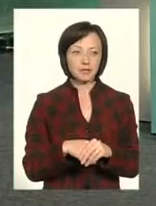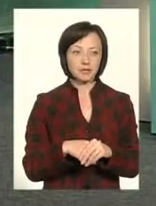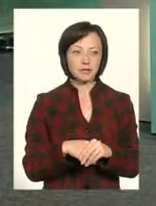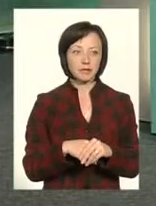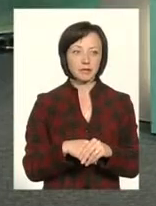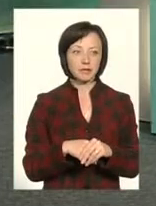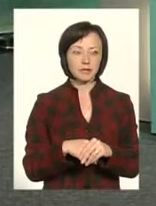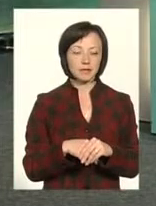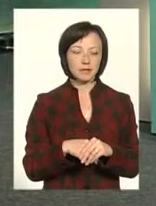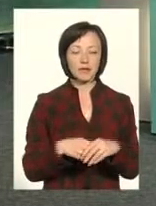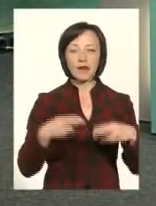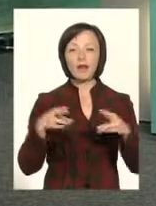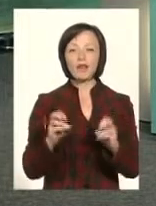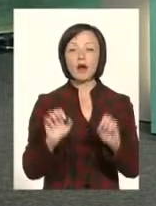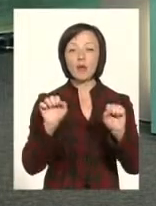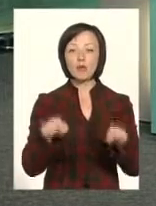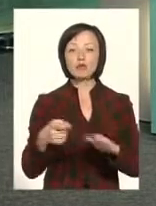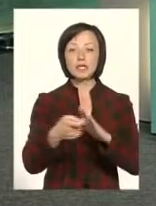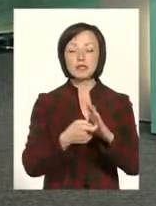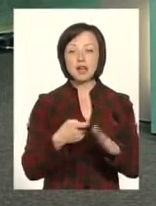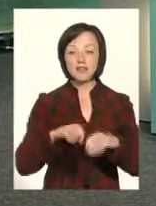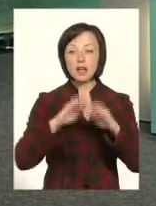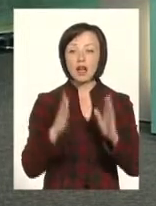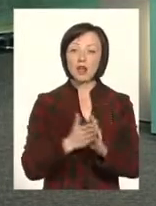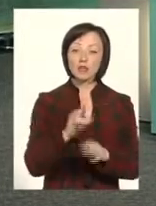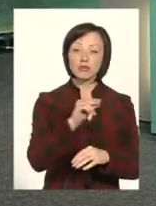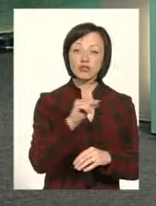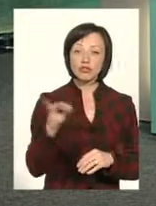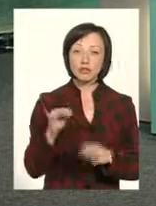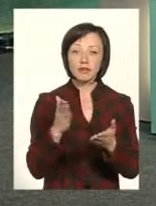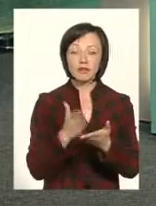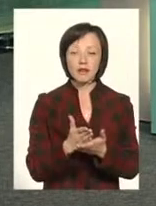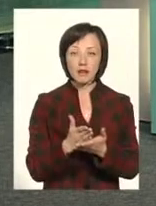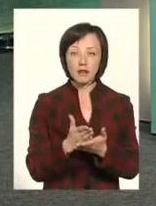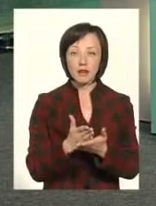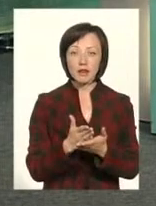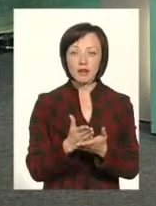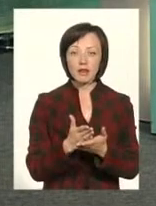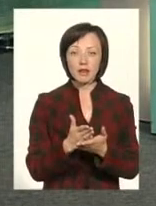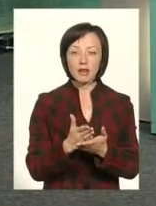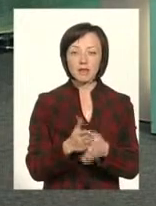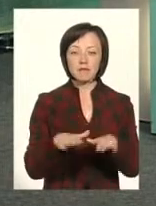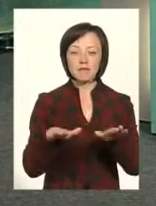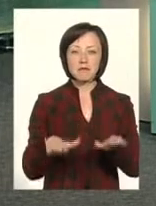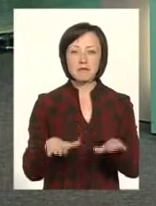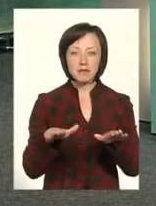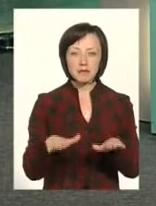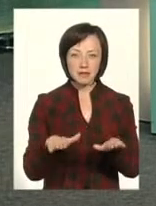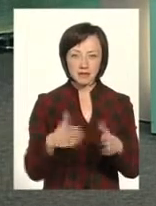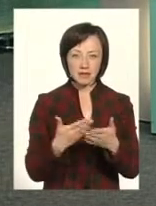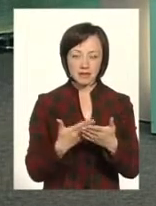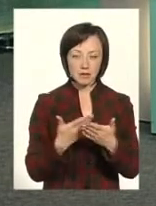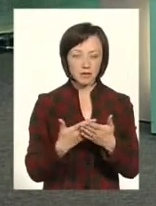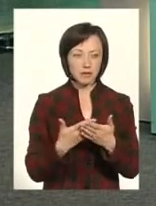Отже, де можна дізнатися ту інформацію? І взагалі, чи є місце тим технопаркам в області і в обласному